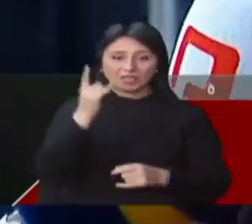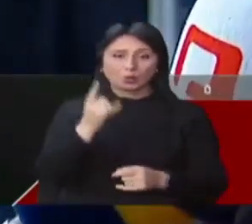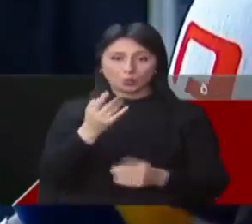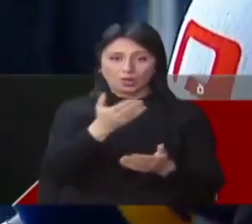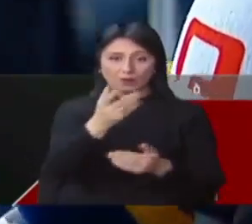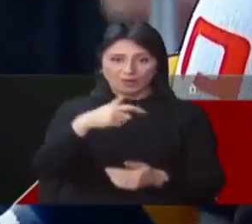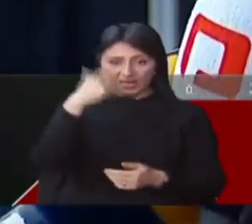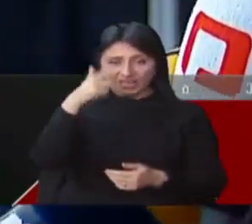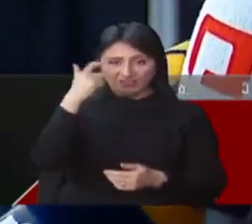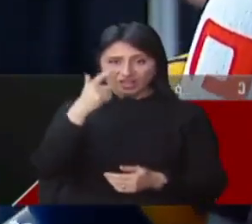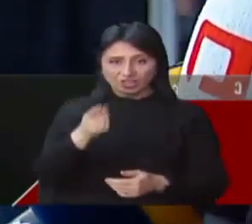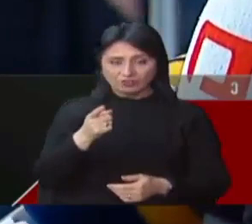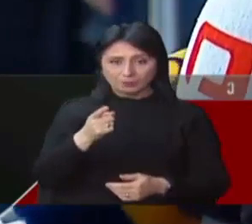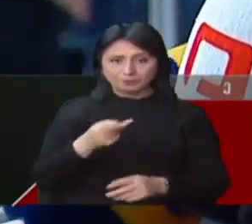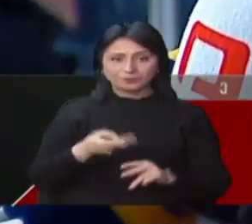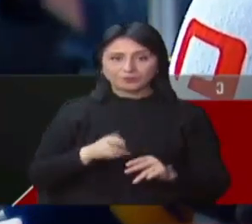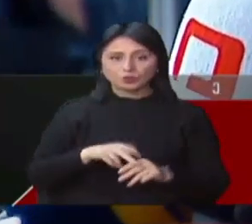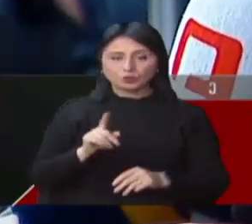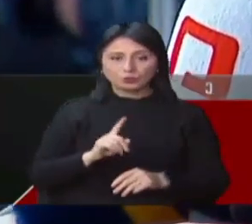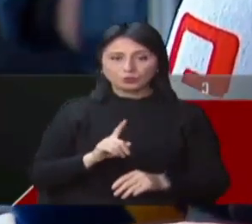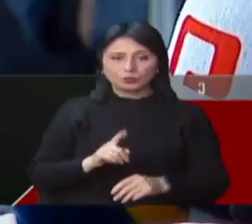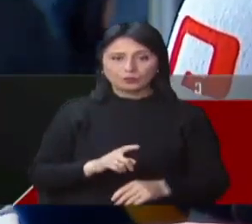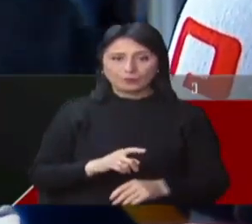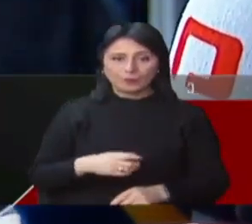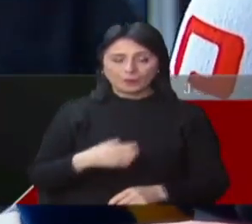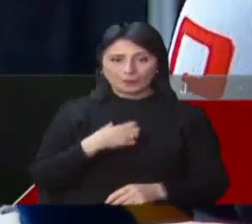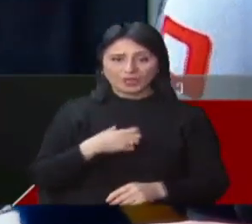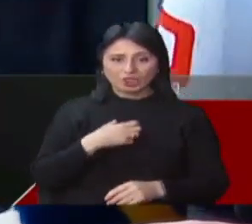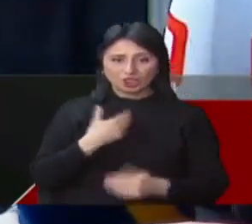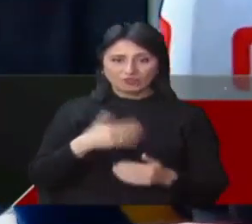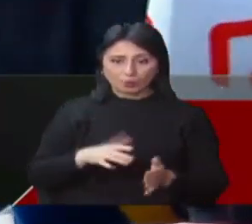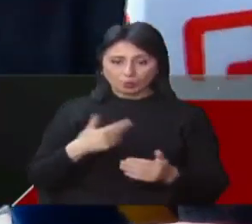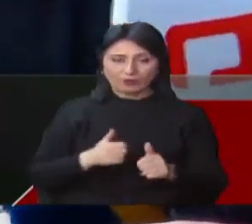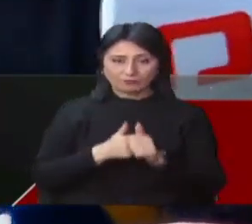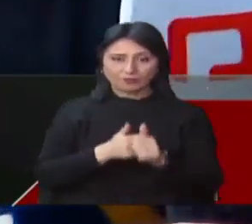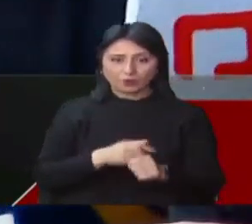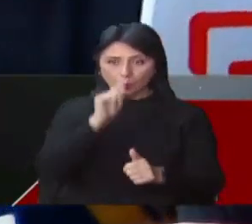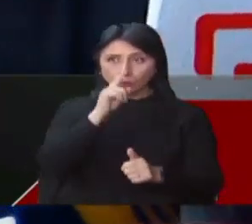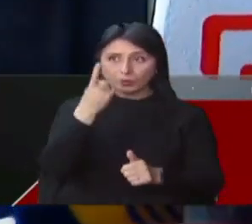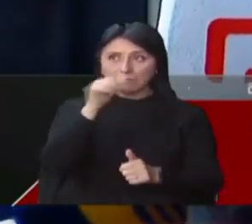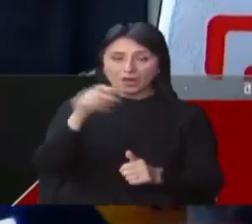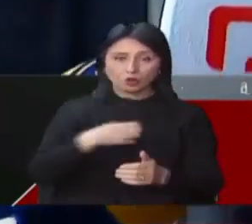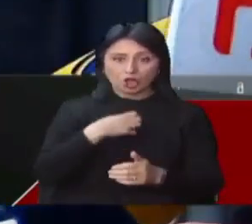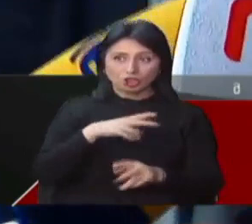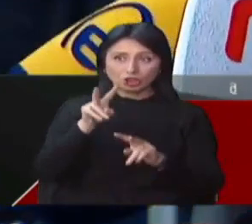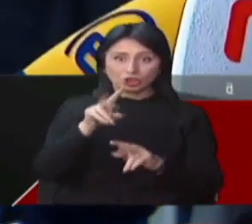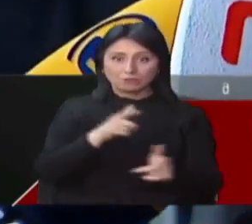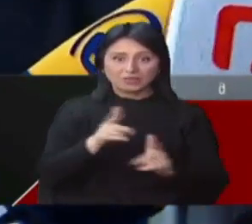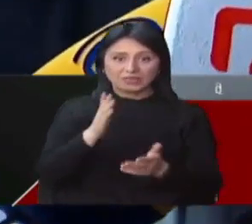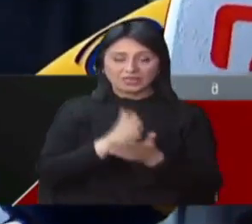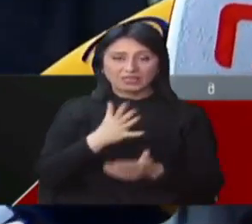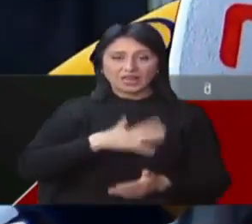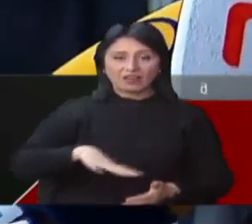რეჟიმი. ივანიშვილმა, იმიტომ რომ შიშის წევარი აყოლილი, მას მხოლოდ პუტინის ეშინია და მზად